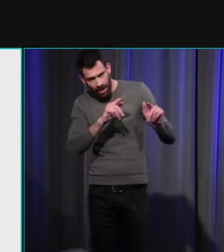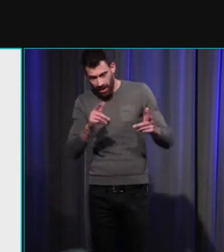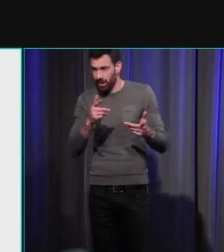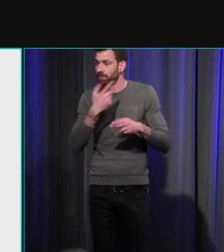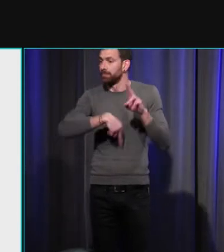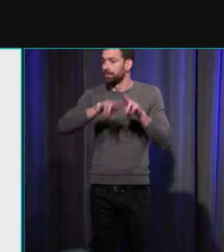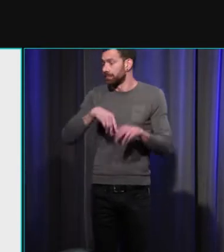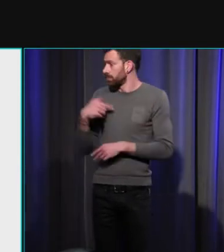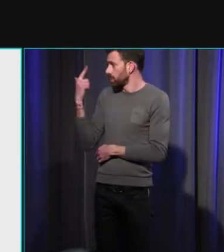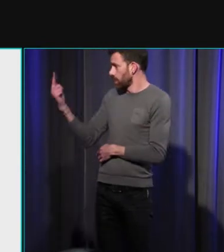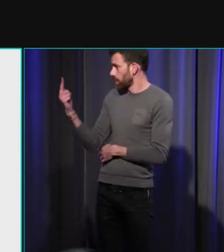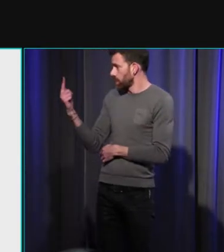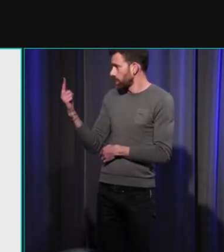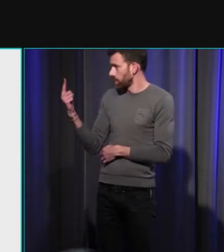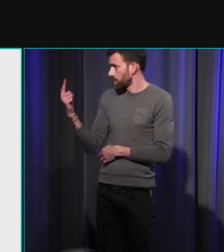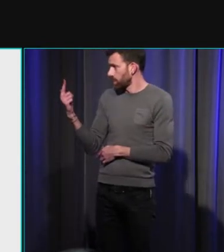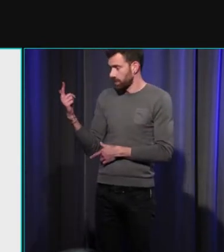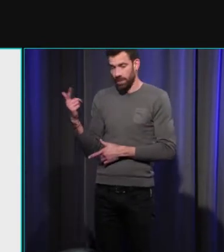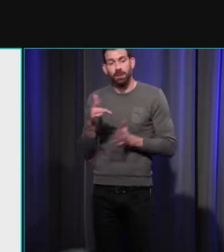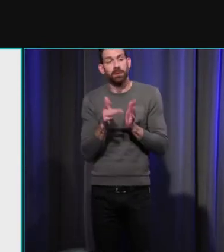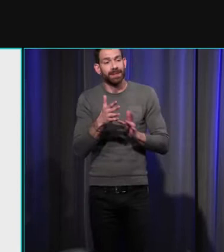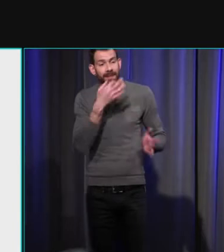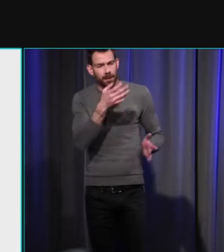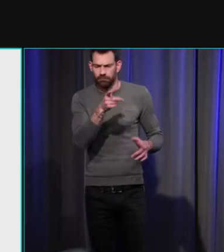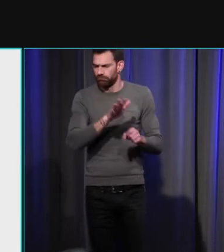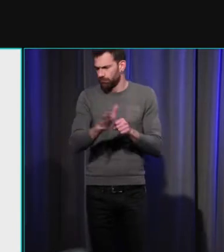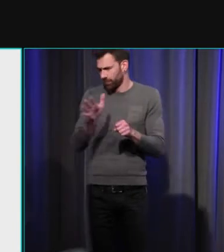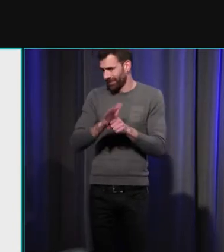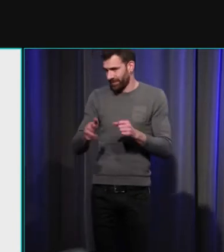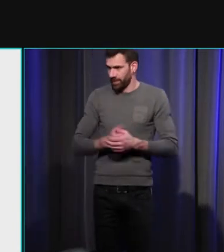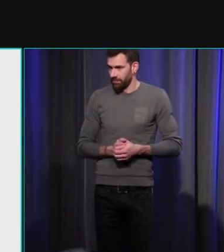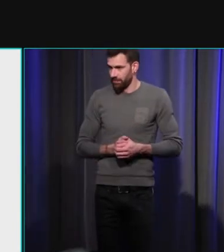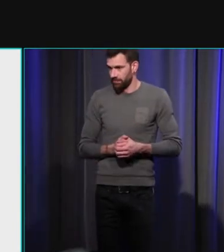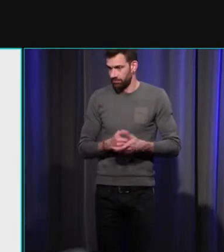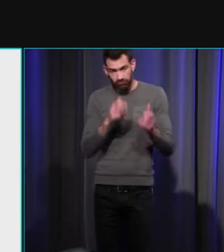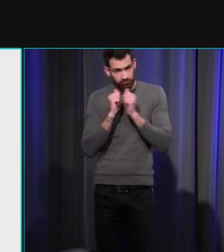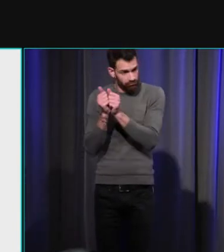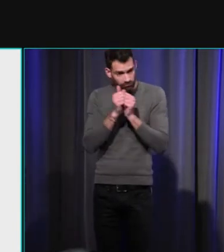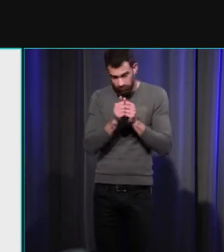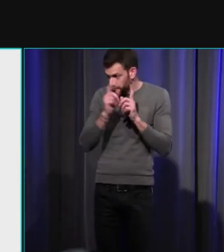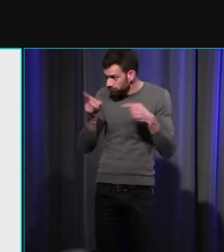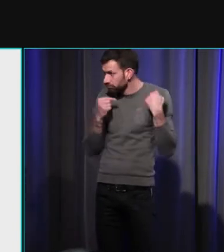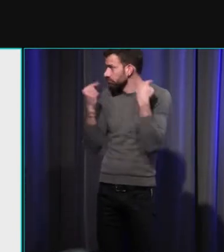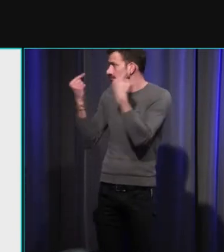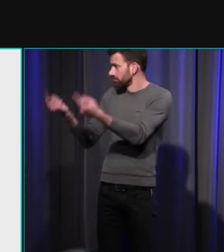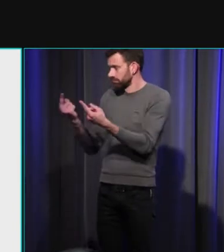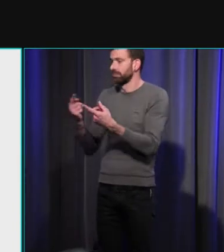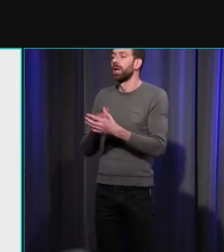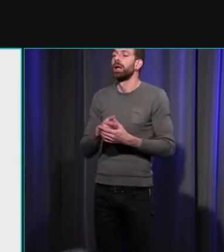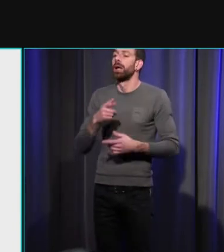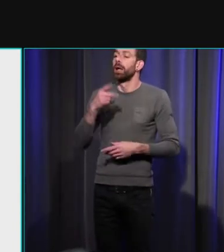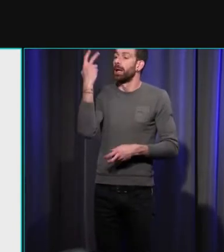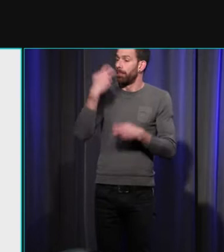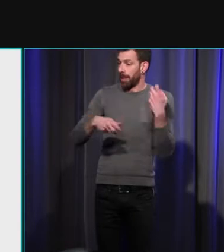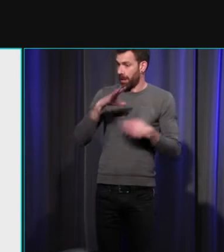2 et le christ dit cela suffit ils partent donc ensemble à gethsémani et pierre qui est l'une de